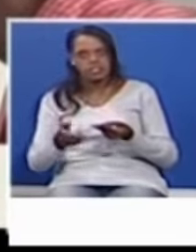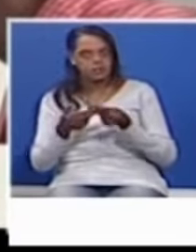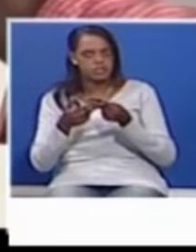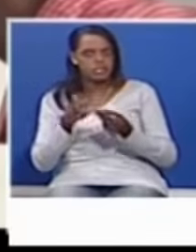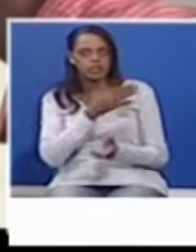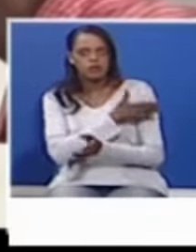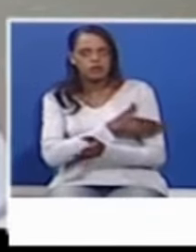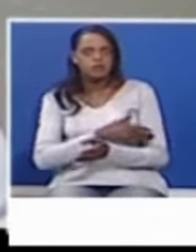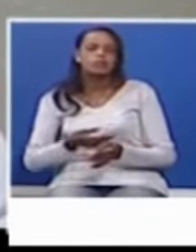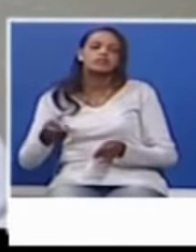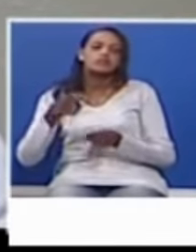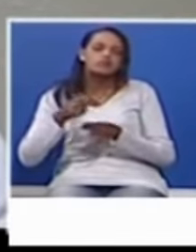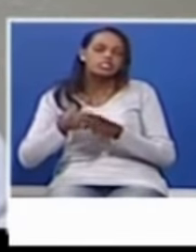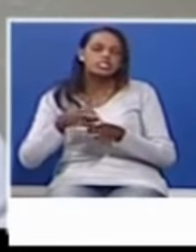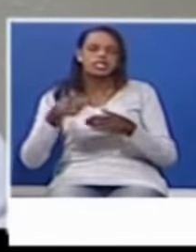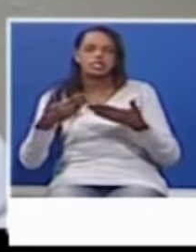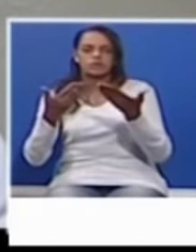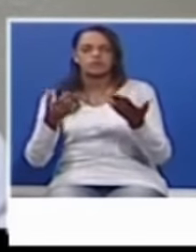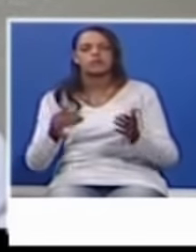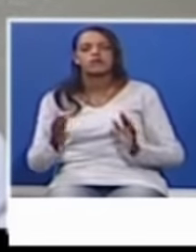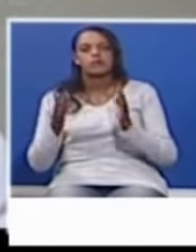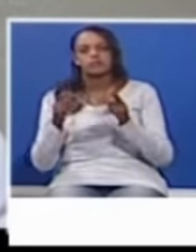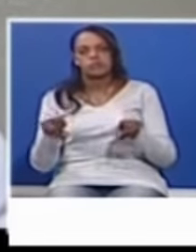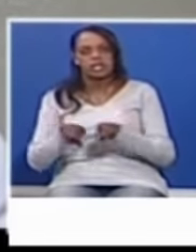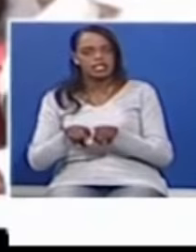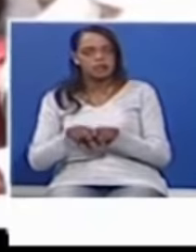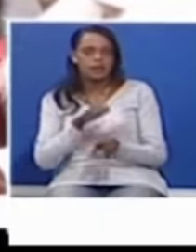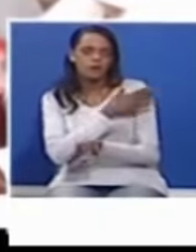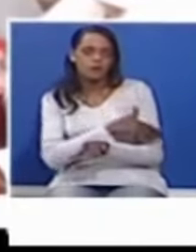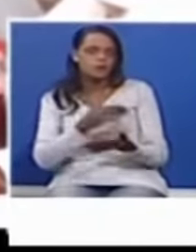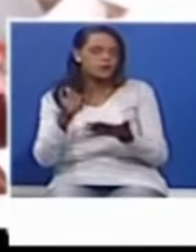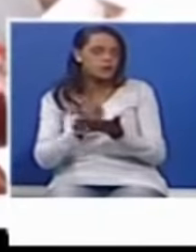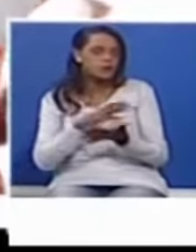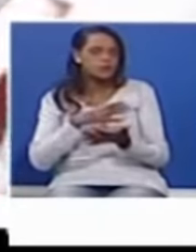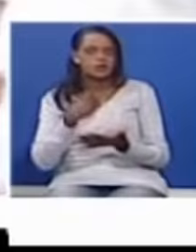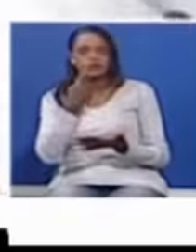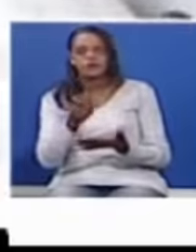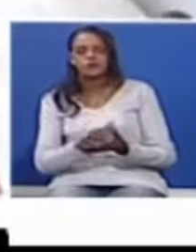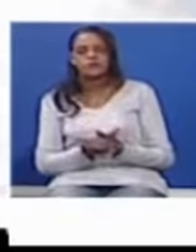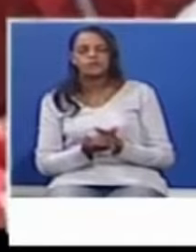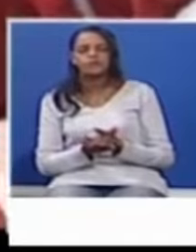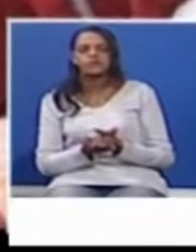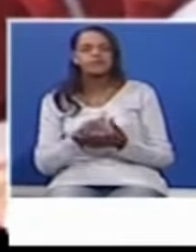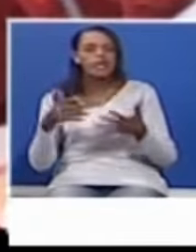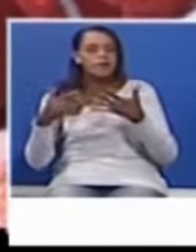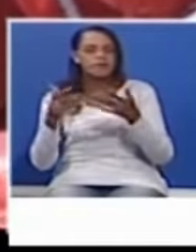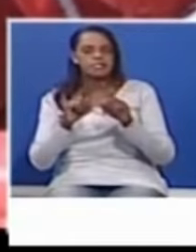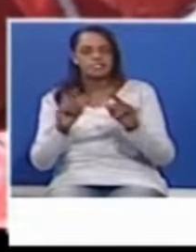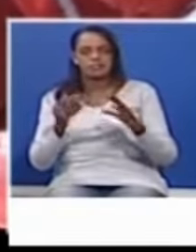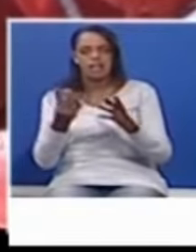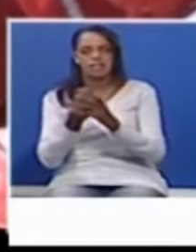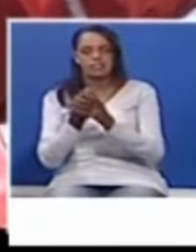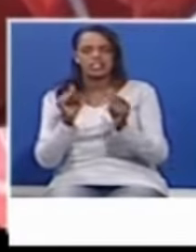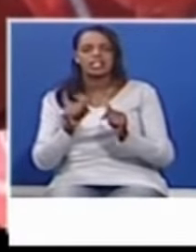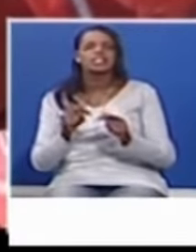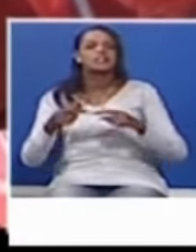ኣገልግሎት ከም እትህብ ዝገለጸ ወገብሪ ህወት ነበርቲ ብቐረባ ዝተማልአ ኣገልግሎት ይረኽቡ ከም ዘለዉ ገሊጹ ኣብ ሕብረተሰብ ብሓፈሻ ኣብ ስድራ ቤት